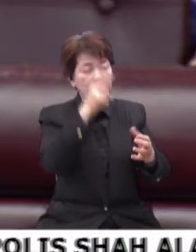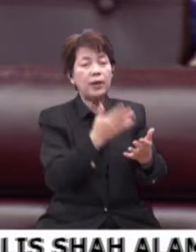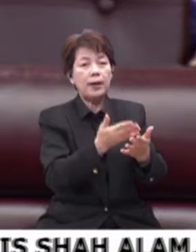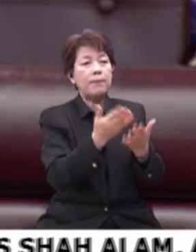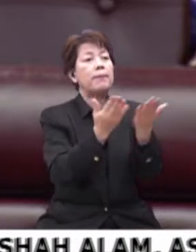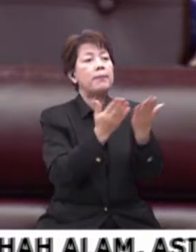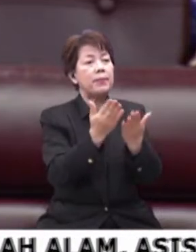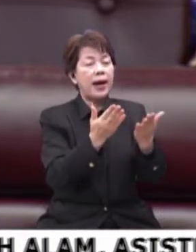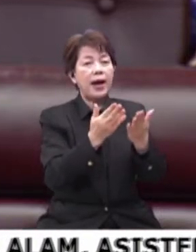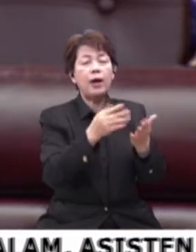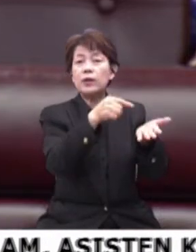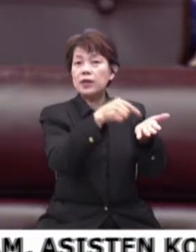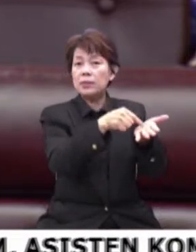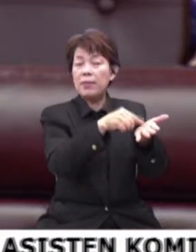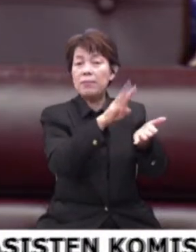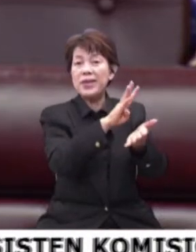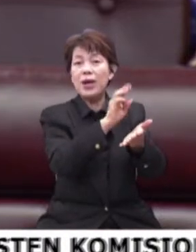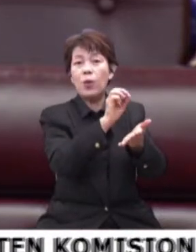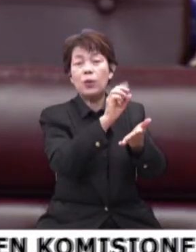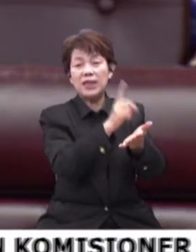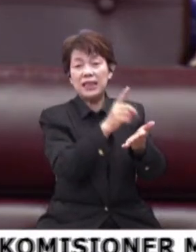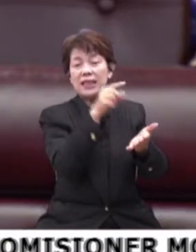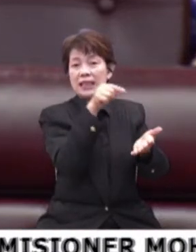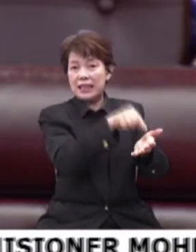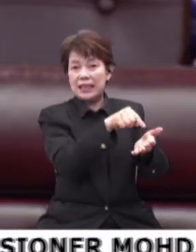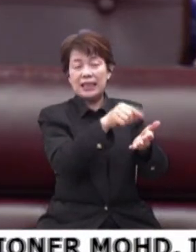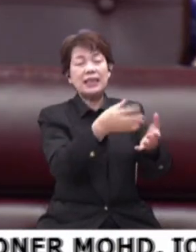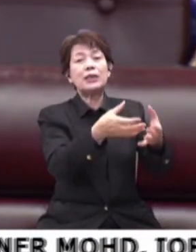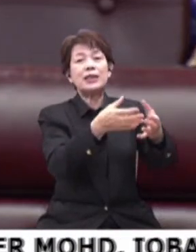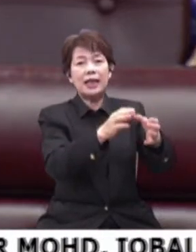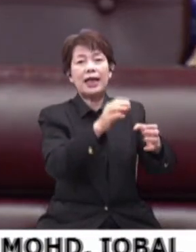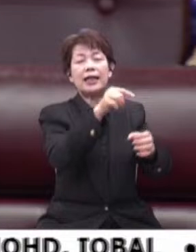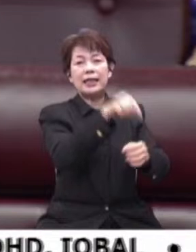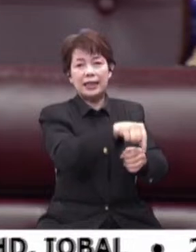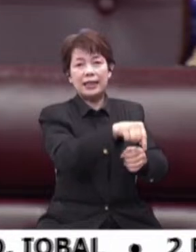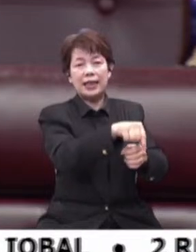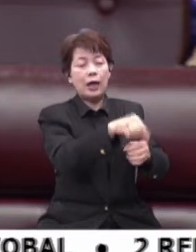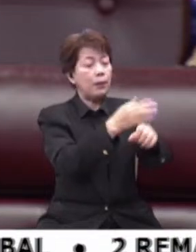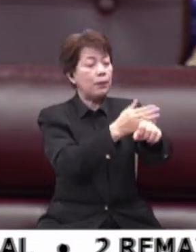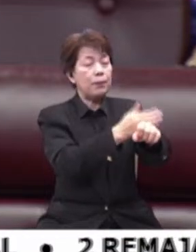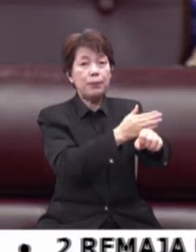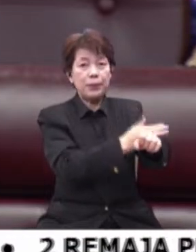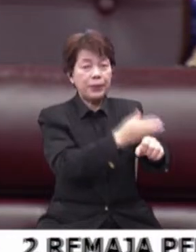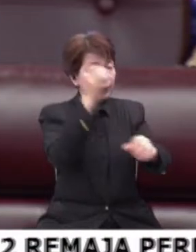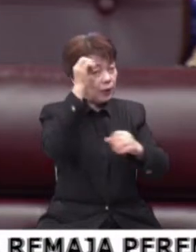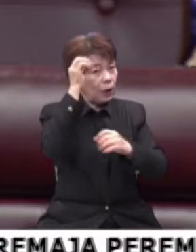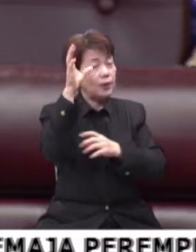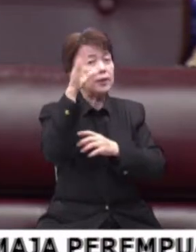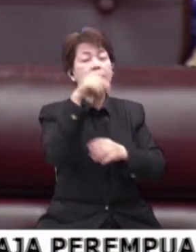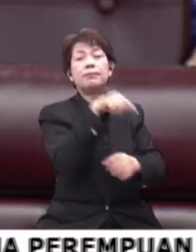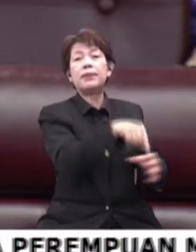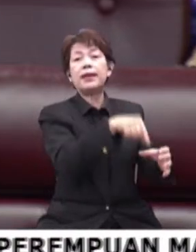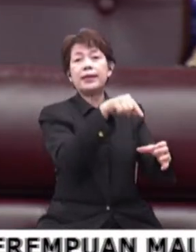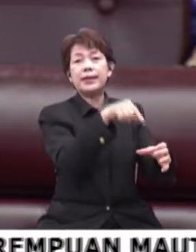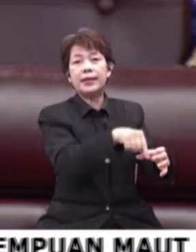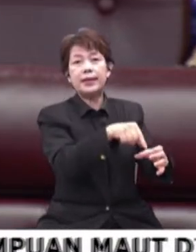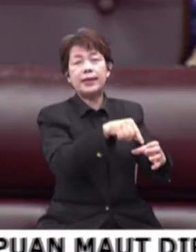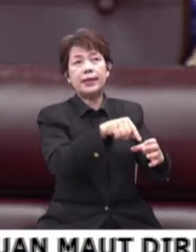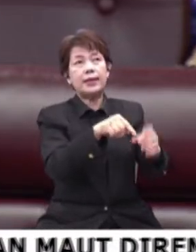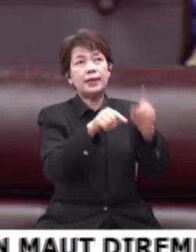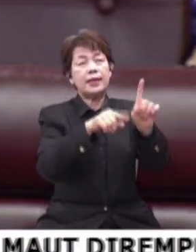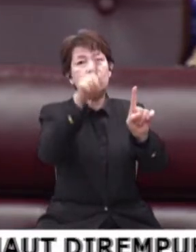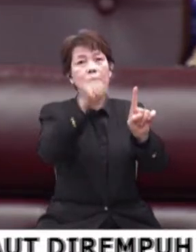Diman body yang dilaksanakan secara dengan izin proof konsep bermula satu September